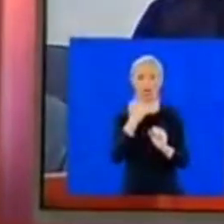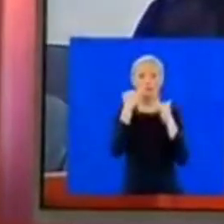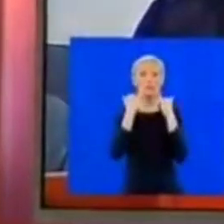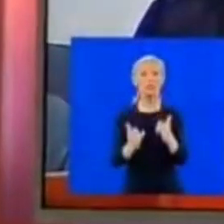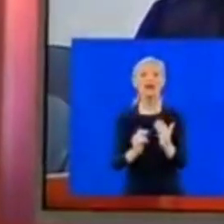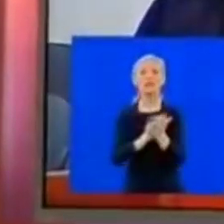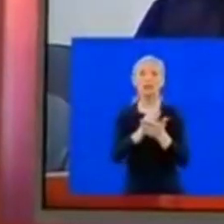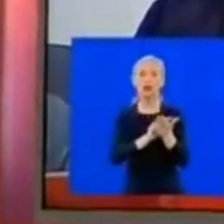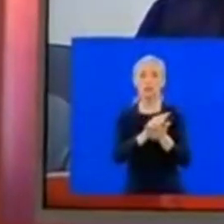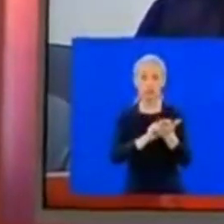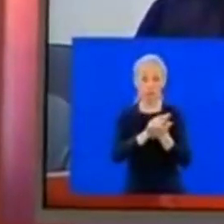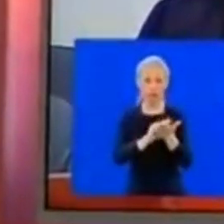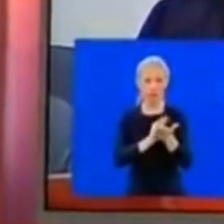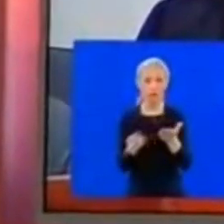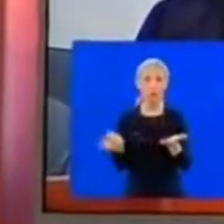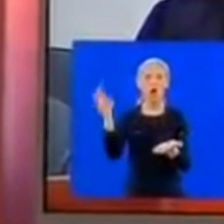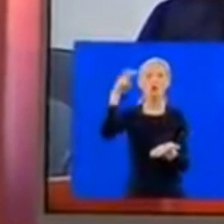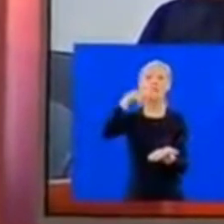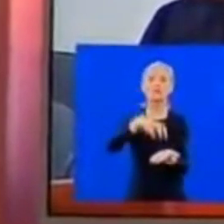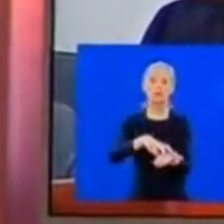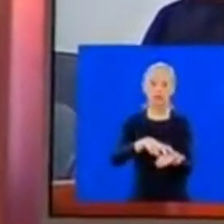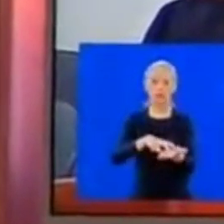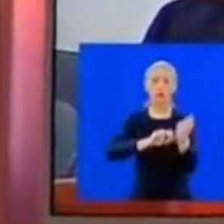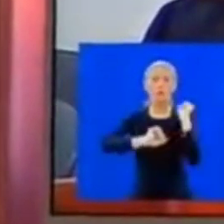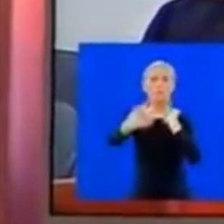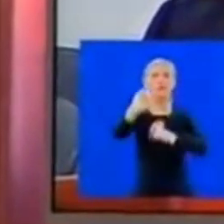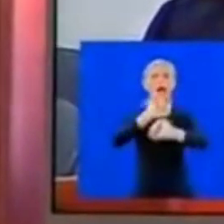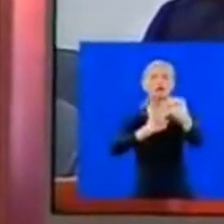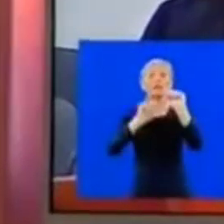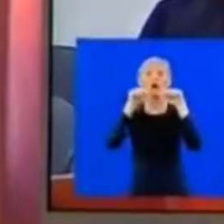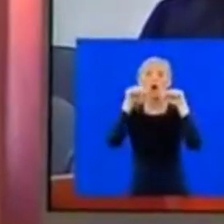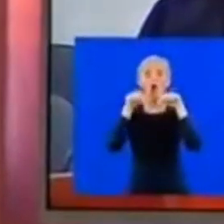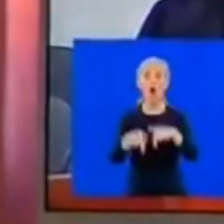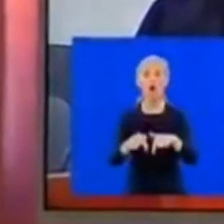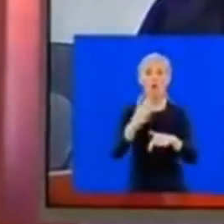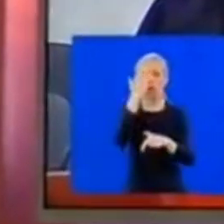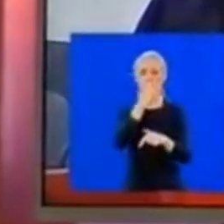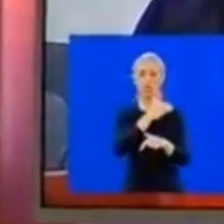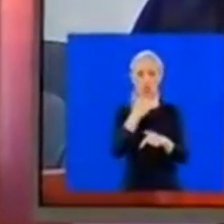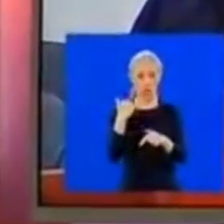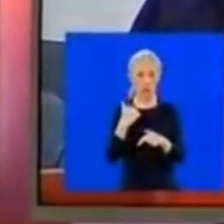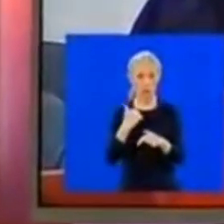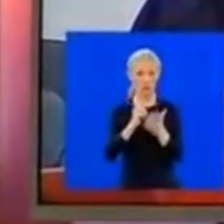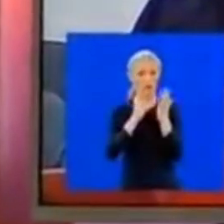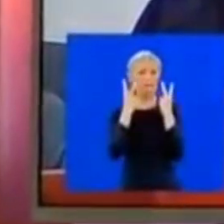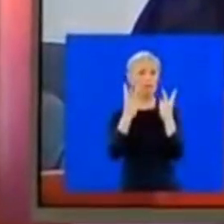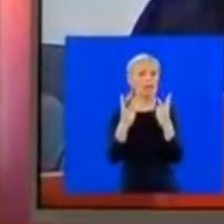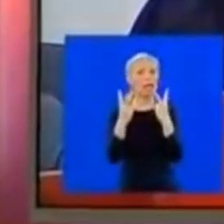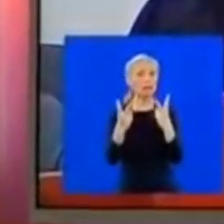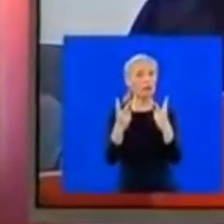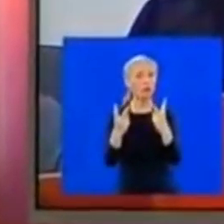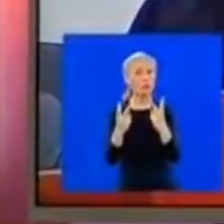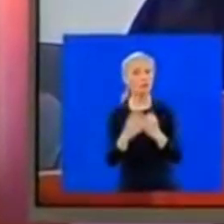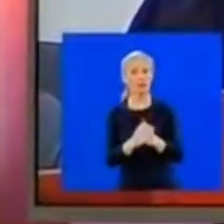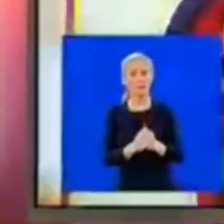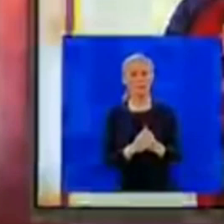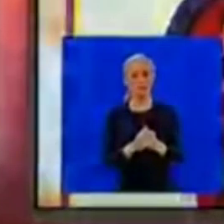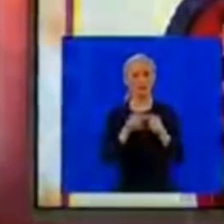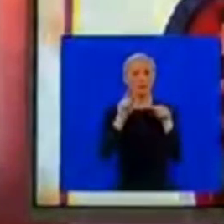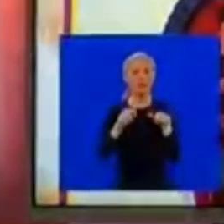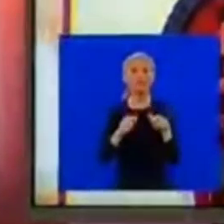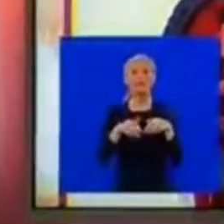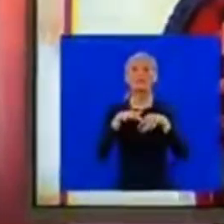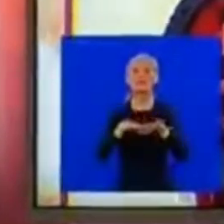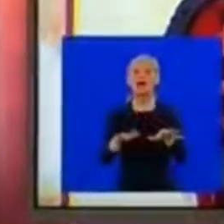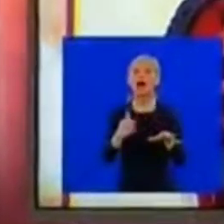vrijeme da ustaneš i da braniš to kršćanstvo, da braniš te vrijednote. Ti si narod koji